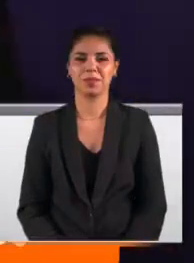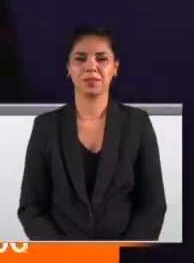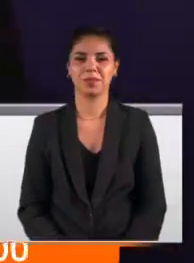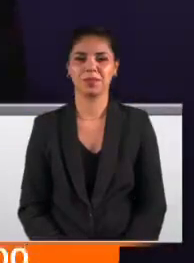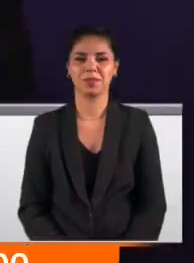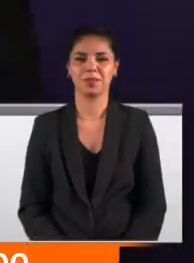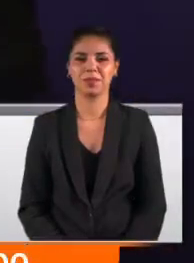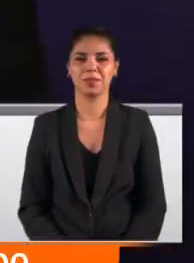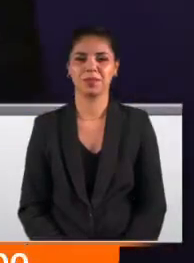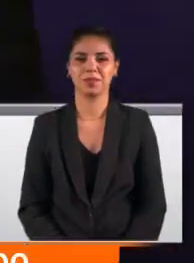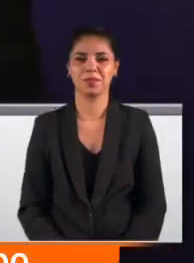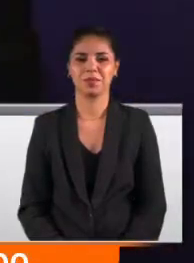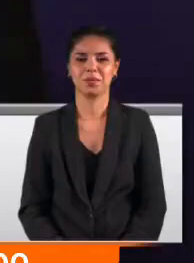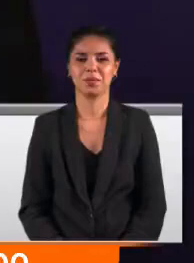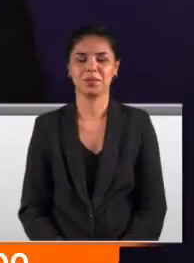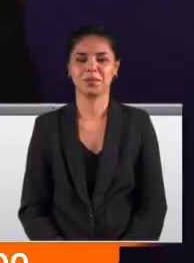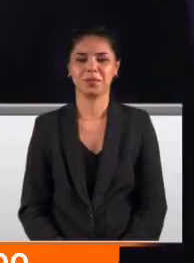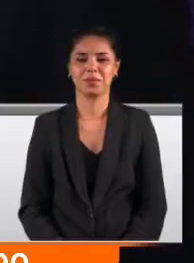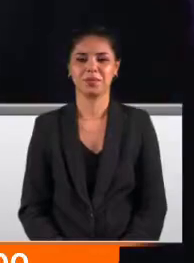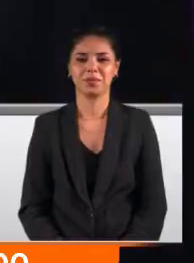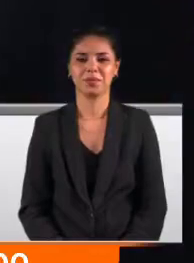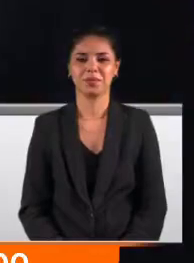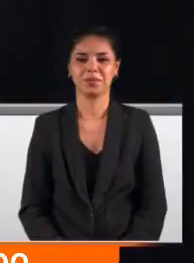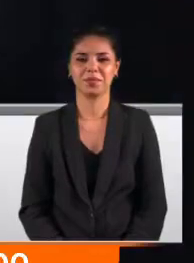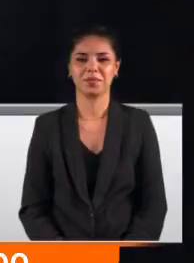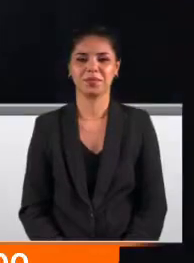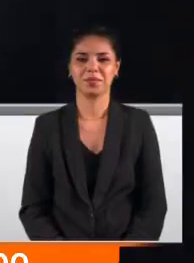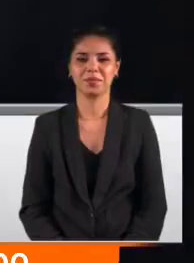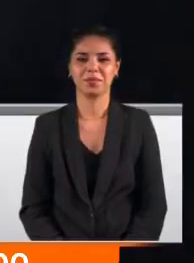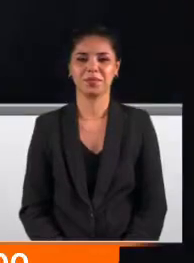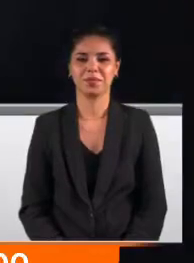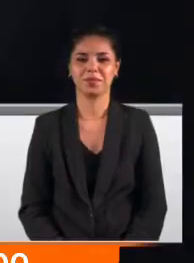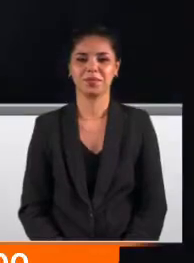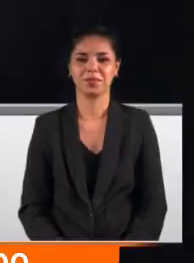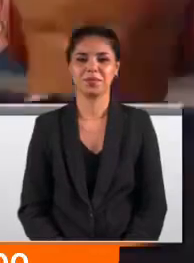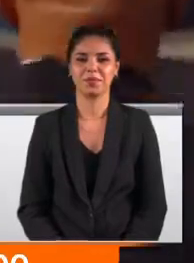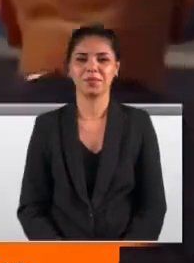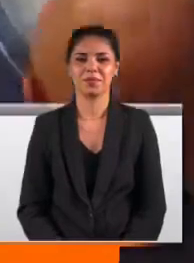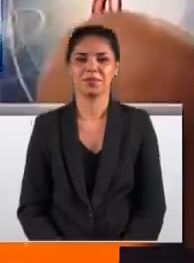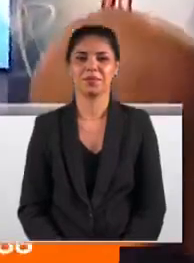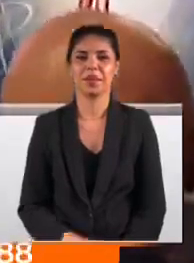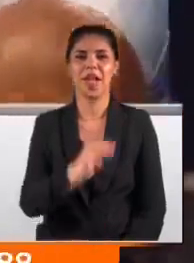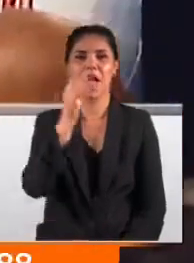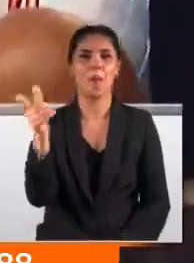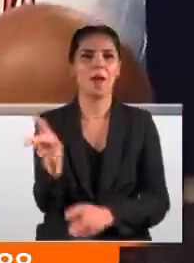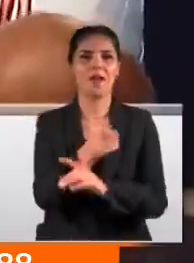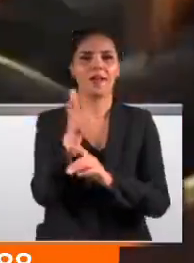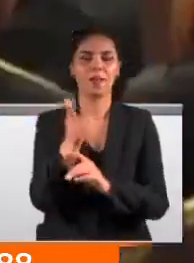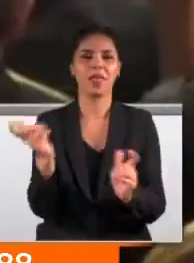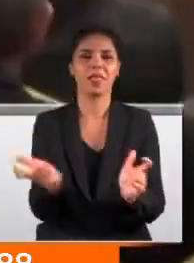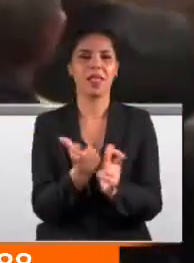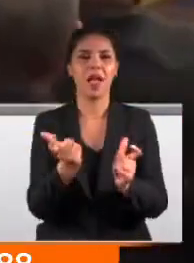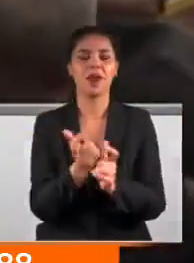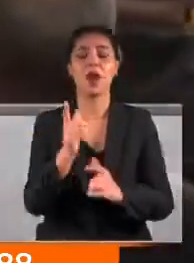Gerçekten çok mutluyum. Ayrı bir gurur bizim için. Çok mutluyuz. İyi ki Şükran'la beraber bunu başardık. Haber Kameramanları Derneği'nin